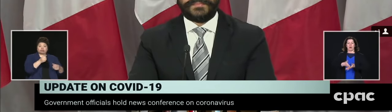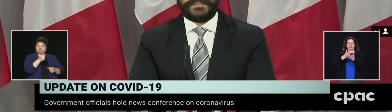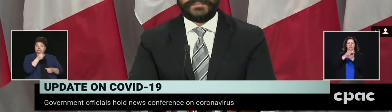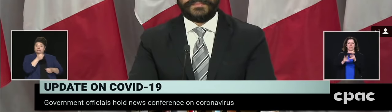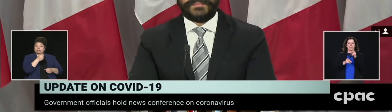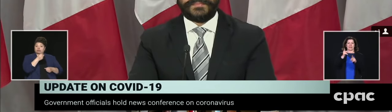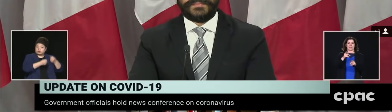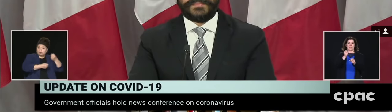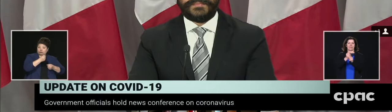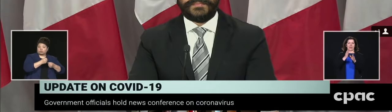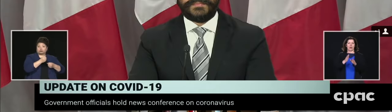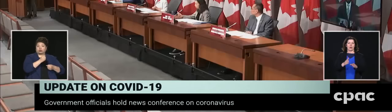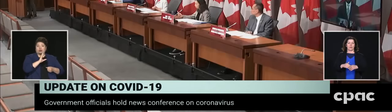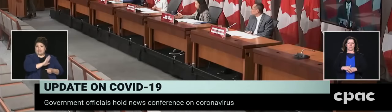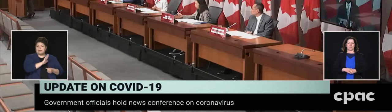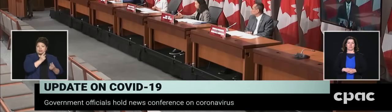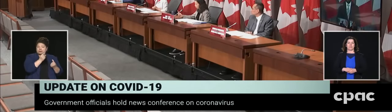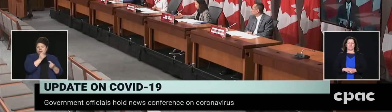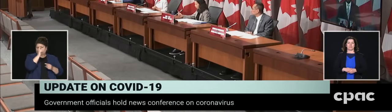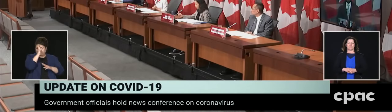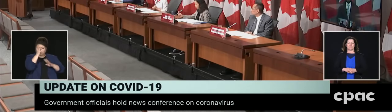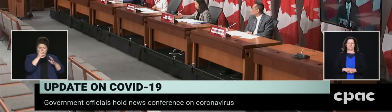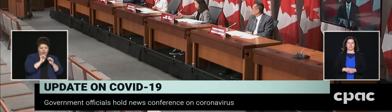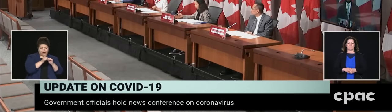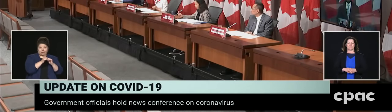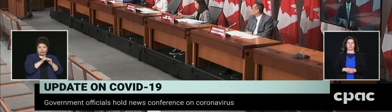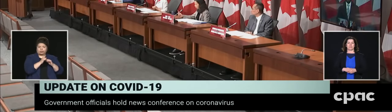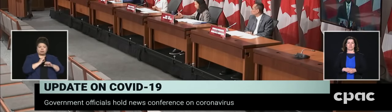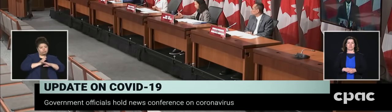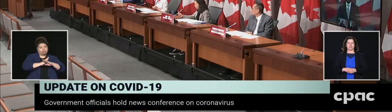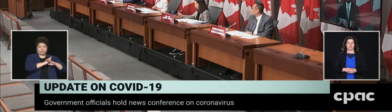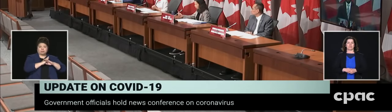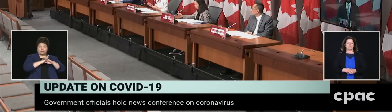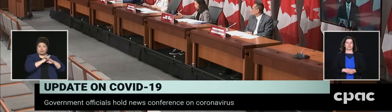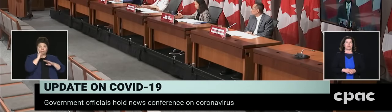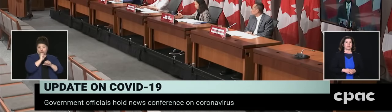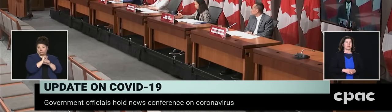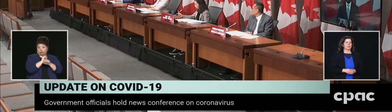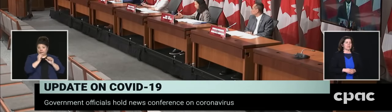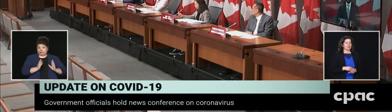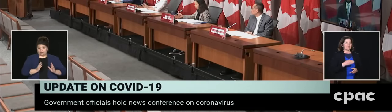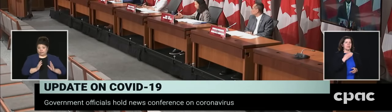Thank you, Minister. We will now turn to the room, starting with Rachel Haynes from CTV.